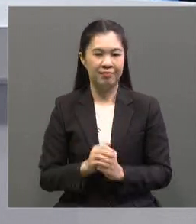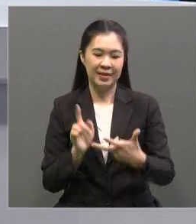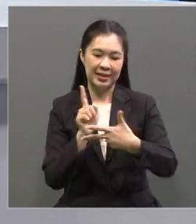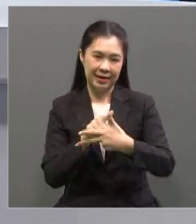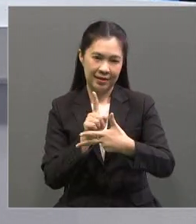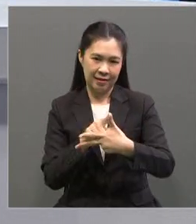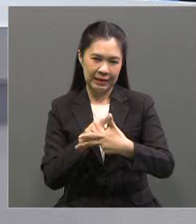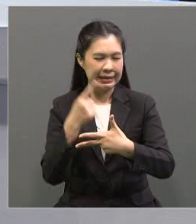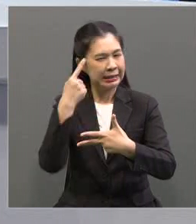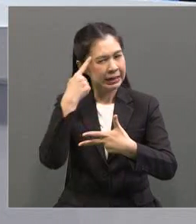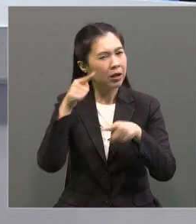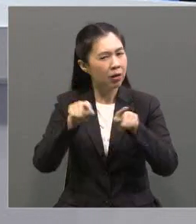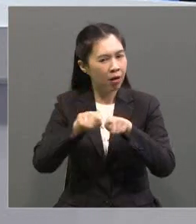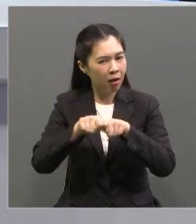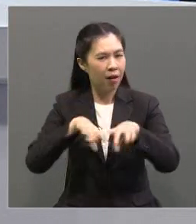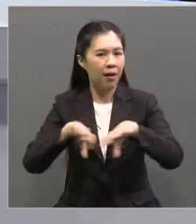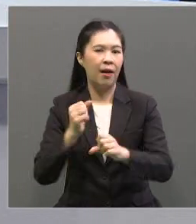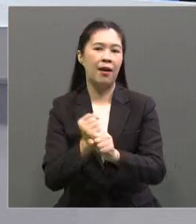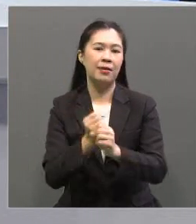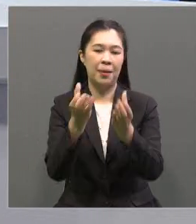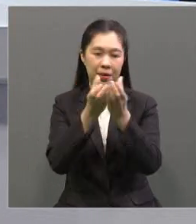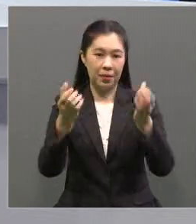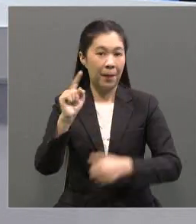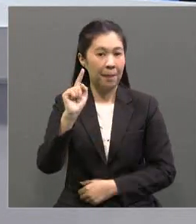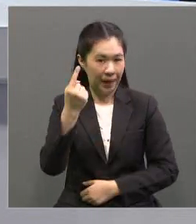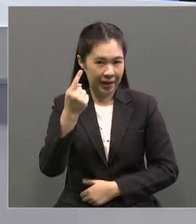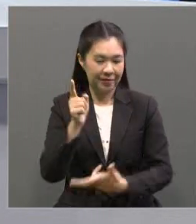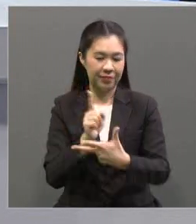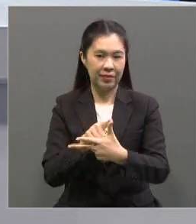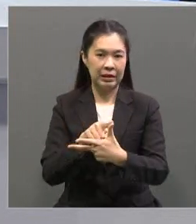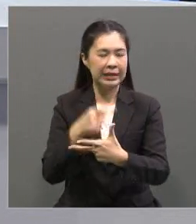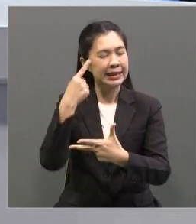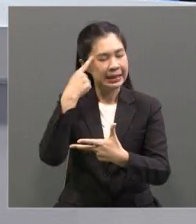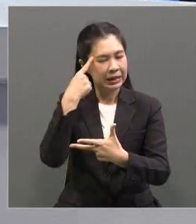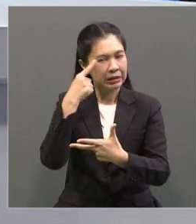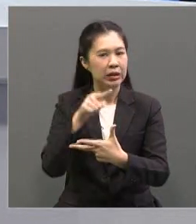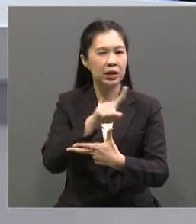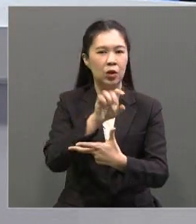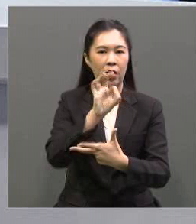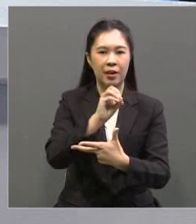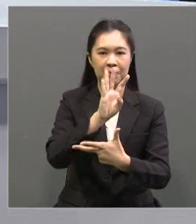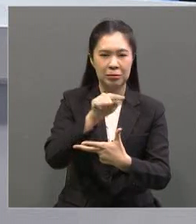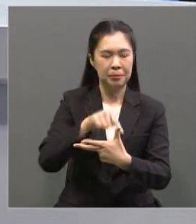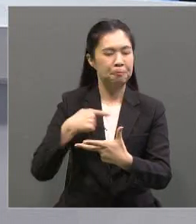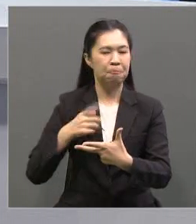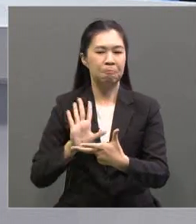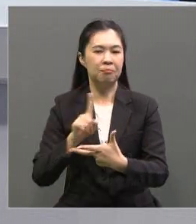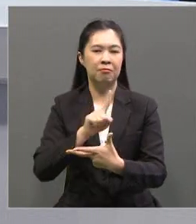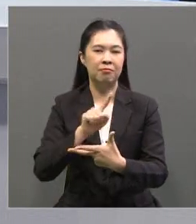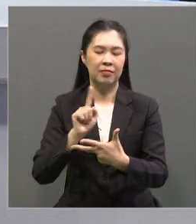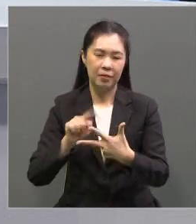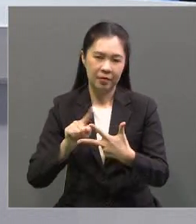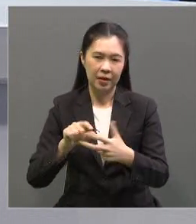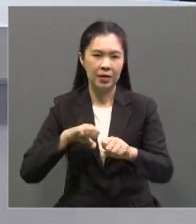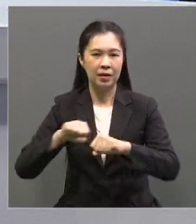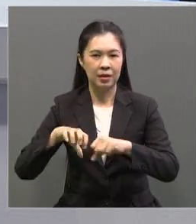คำถามแรกค่ะเห็นด้วยหรือไม่ที่จะให้มีการจัดทำรัฐธรรมนูญฉบับใหม่เห็นด้วยคือ194คนไม่เห็นด้วยคือ41คนนะคะแล้วก็